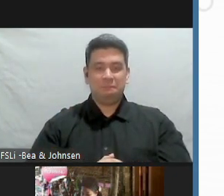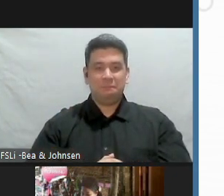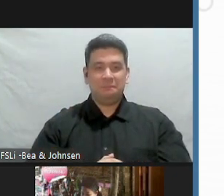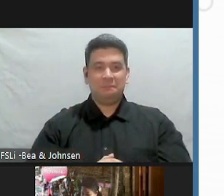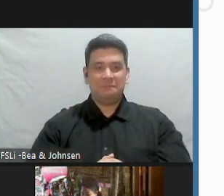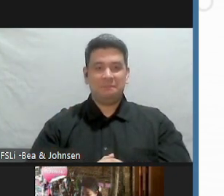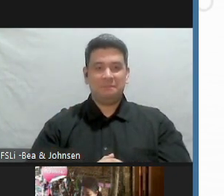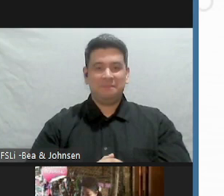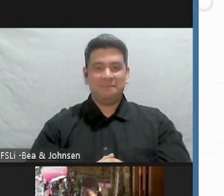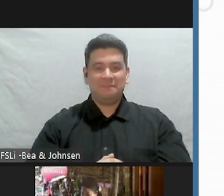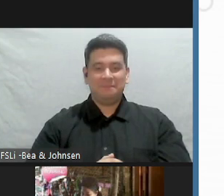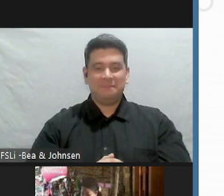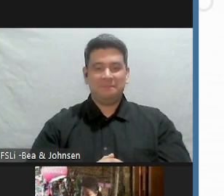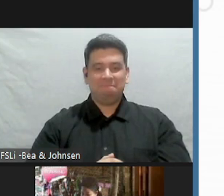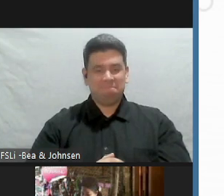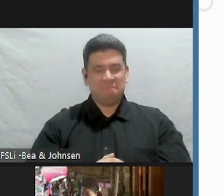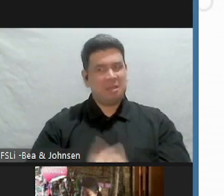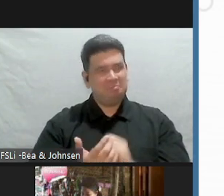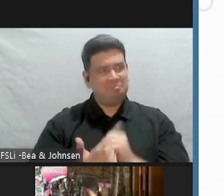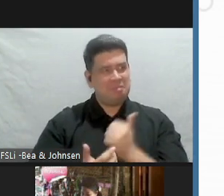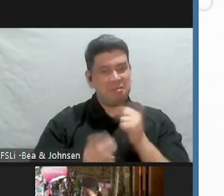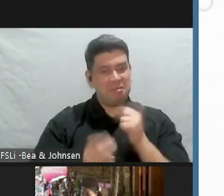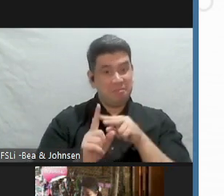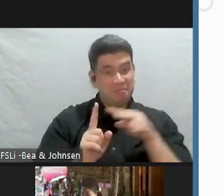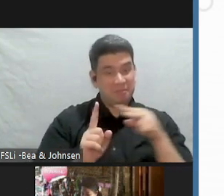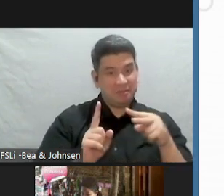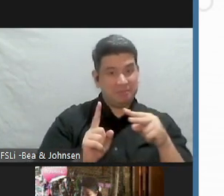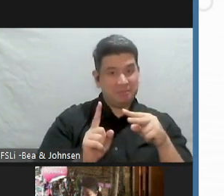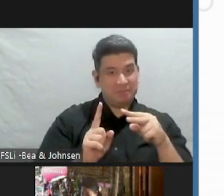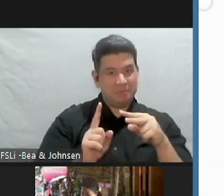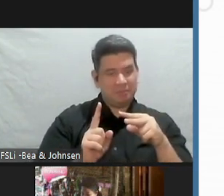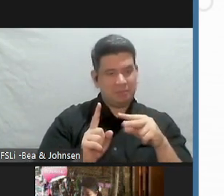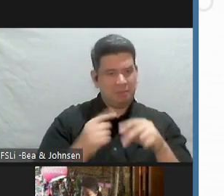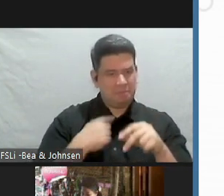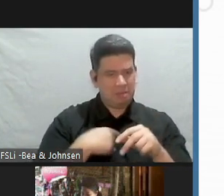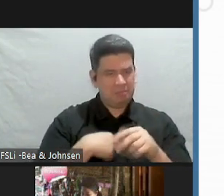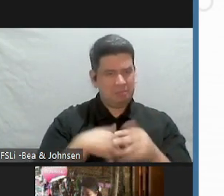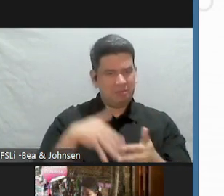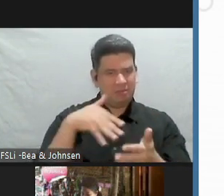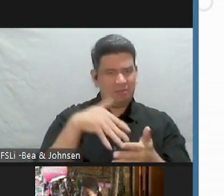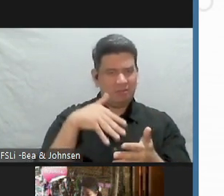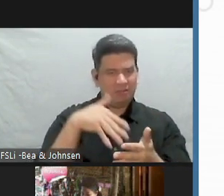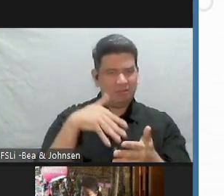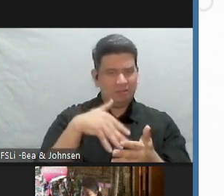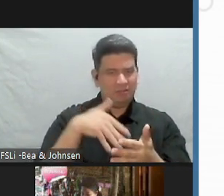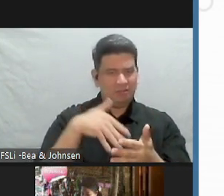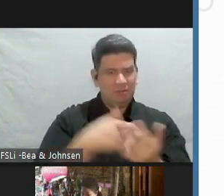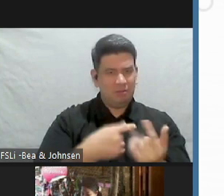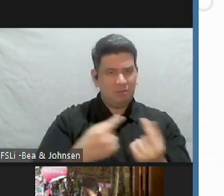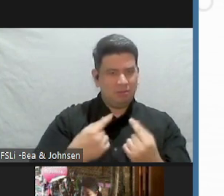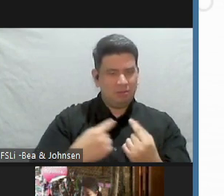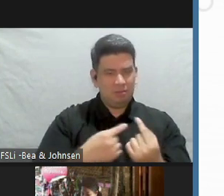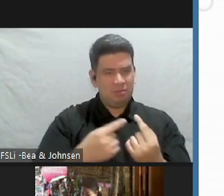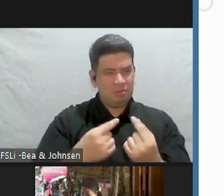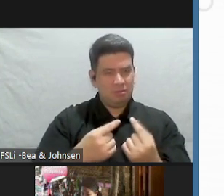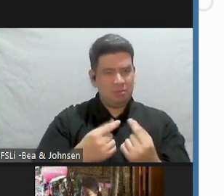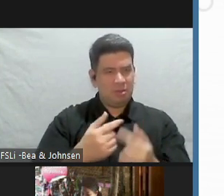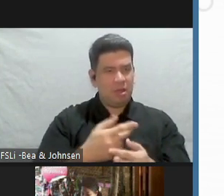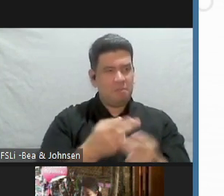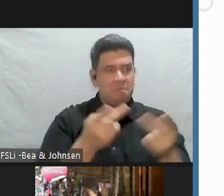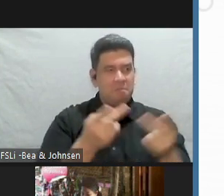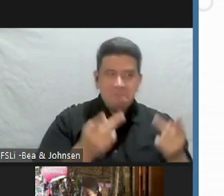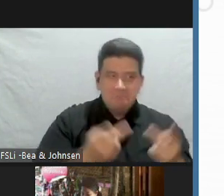konting perspective galing sa aming, mula sa aming pag-aaral at sa mga ginagawa sa ibang lugar sa Pilipinas at